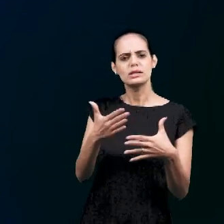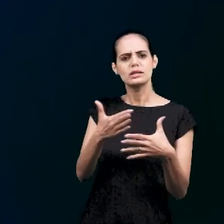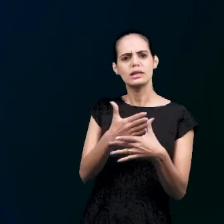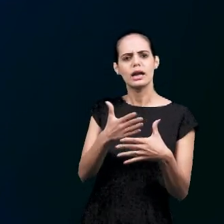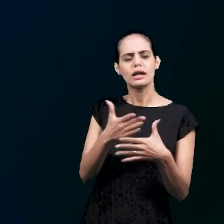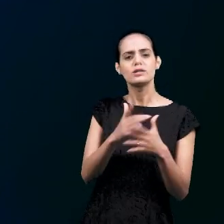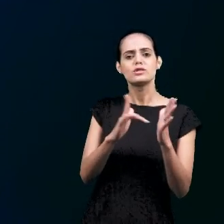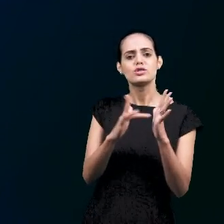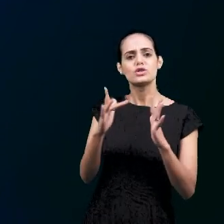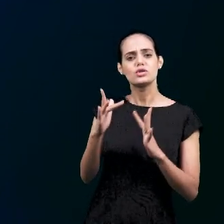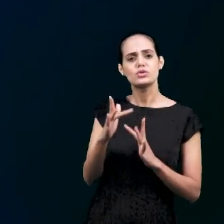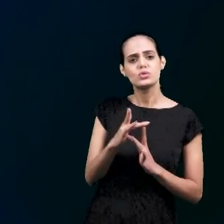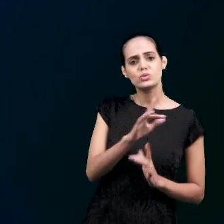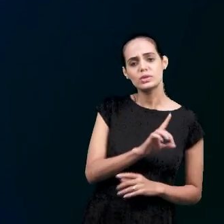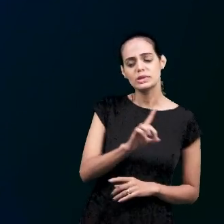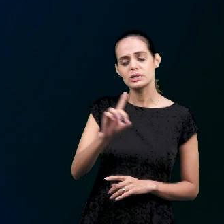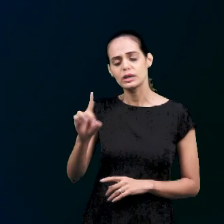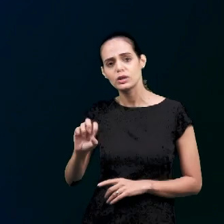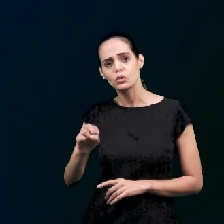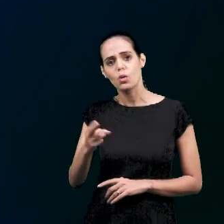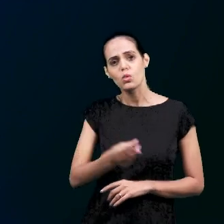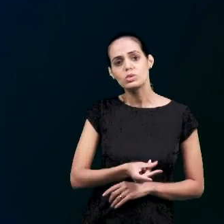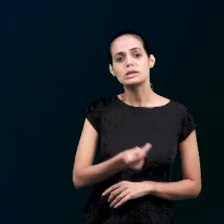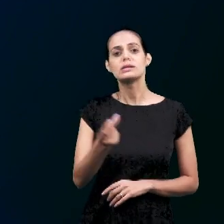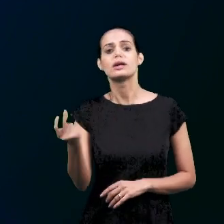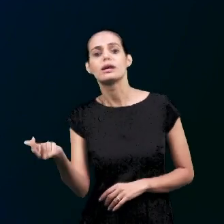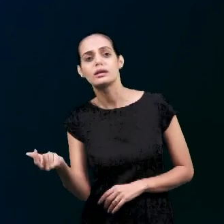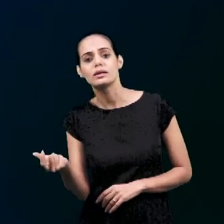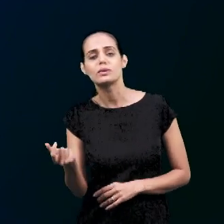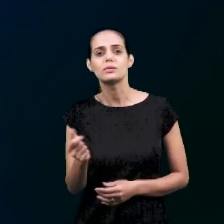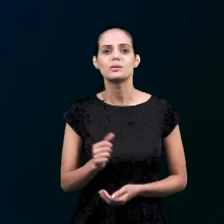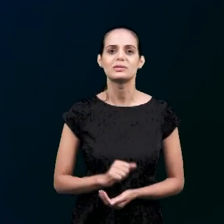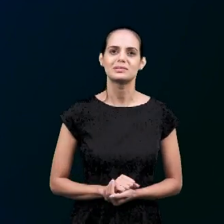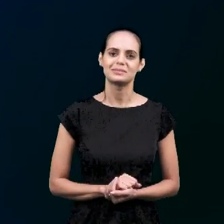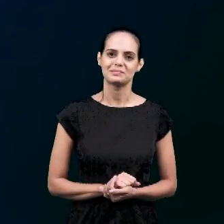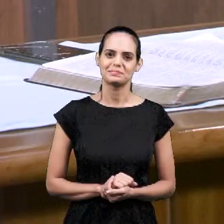De quelle ville Jésus venait ou partait?